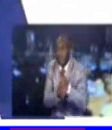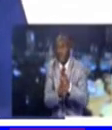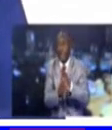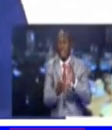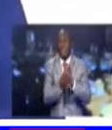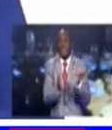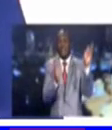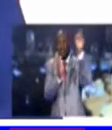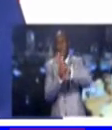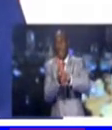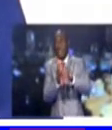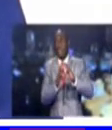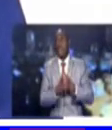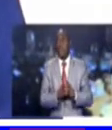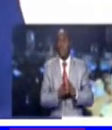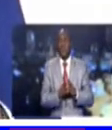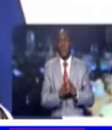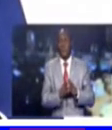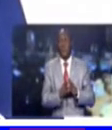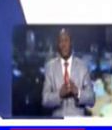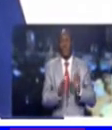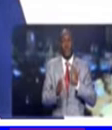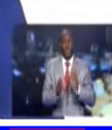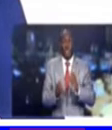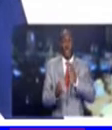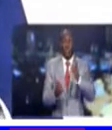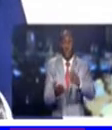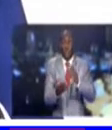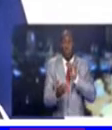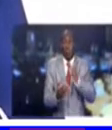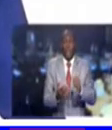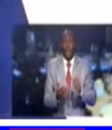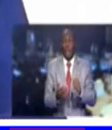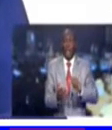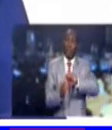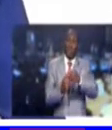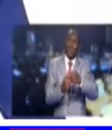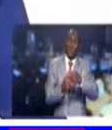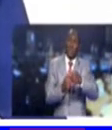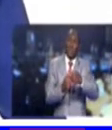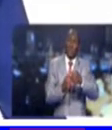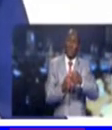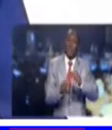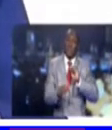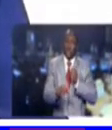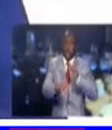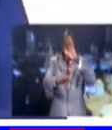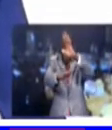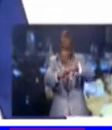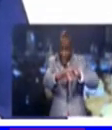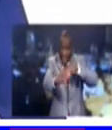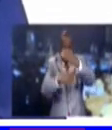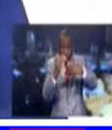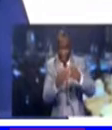c'est le pire des scénarios nous ne le souhaitons pas alors j'en appelle à une prise